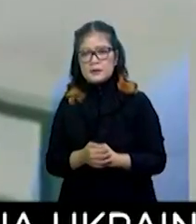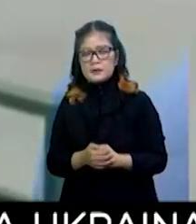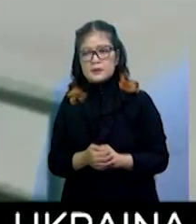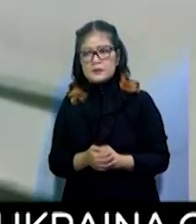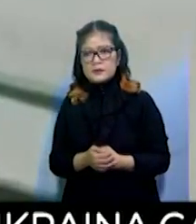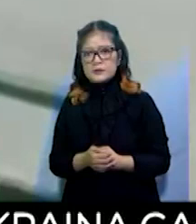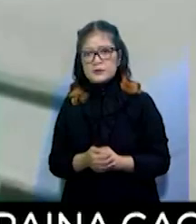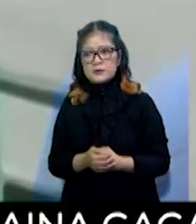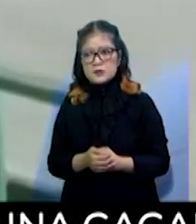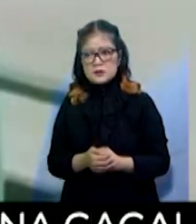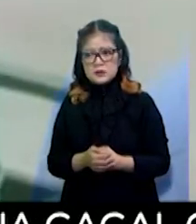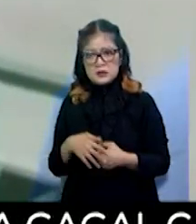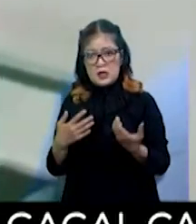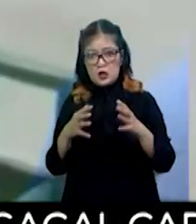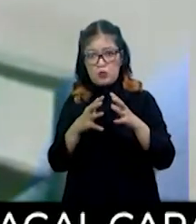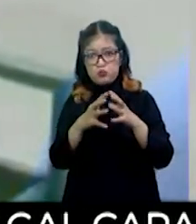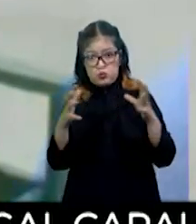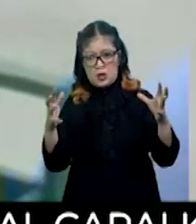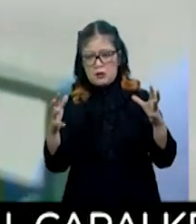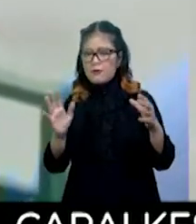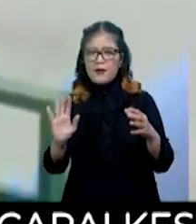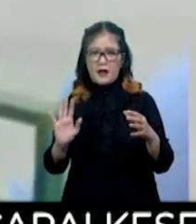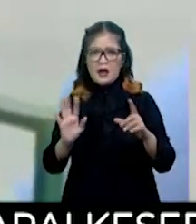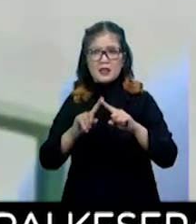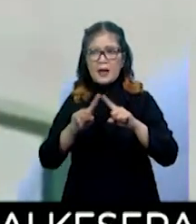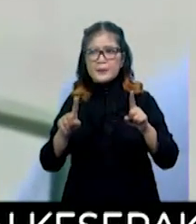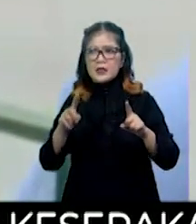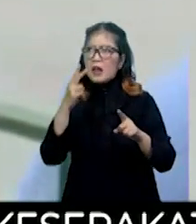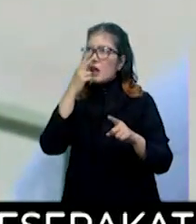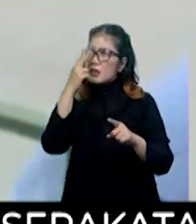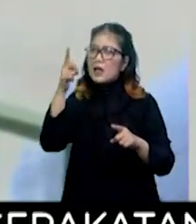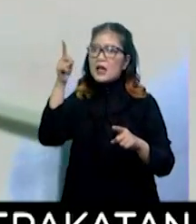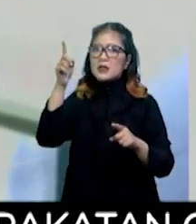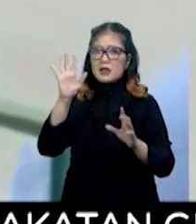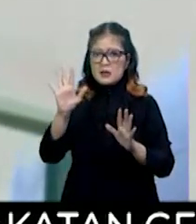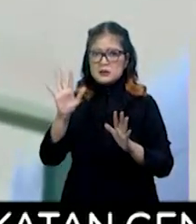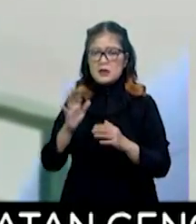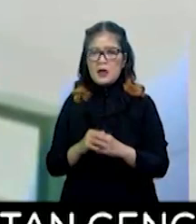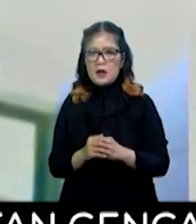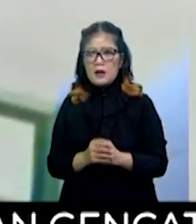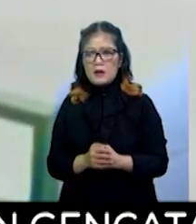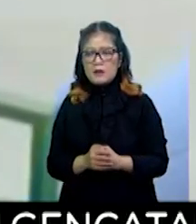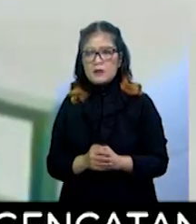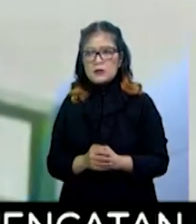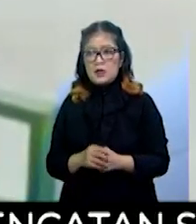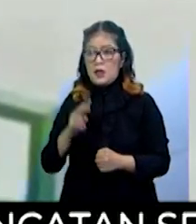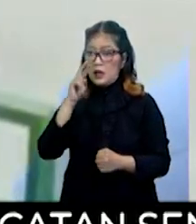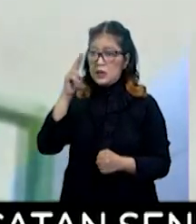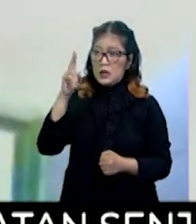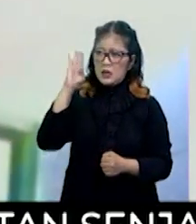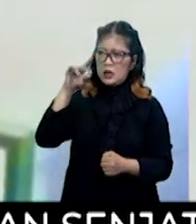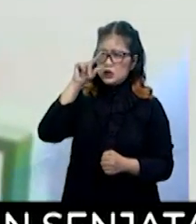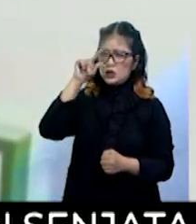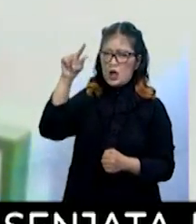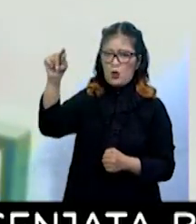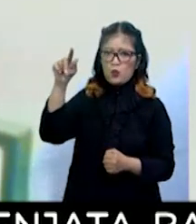Besar apa di apinya? Enggak terlalu besar, cuma sedang-sedang aja kelihatannya itu. Kelihatan dari jauh, Pak? Iya, kelihatan dari jauh. Jam berapa tadi, Pak?